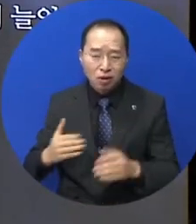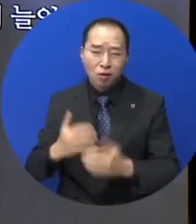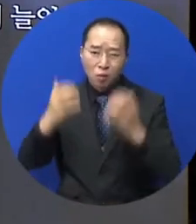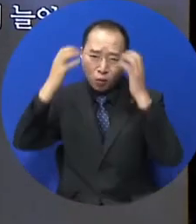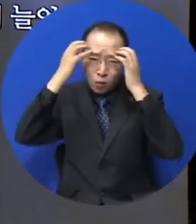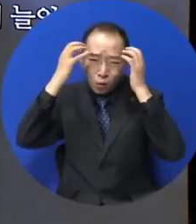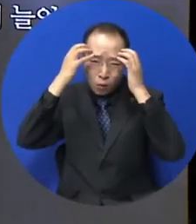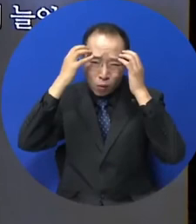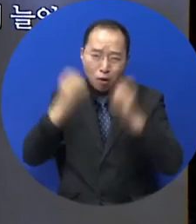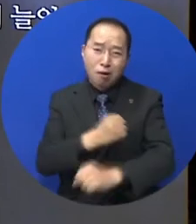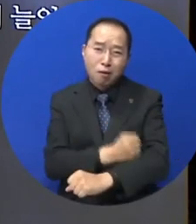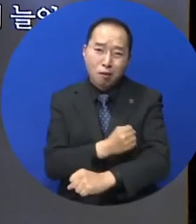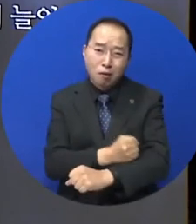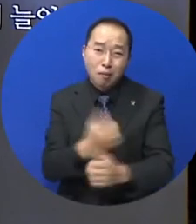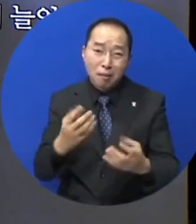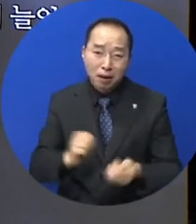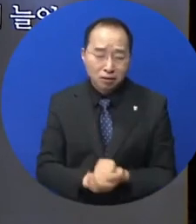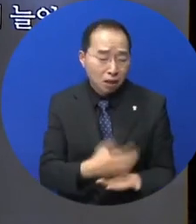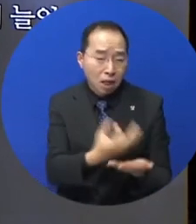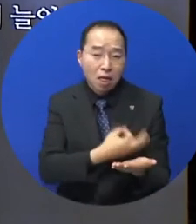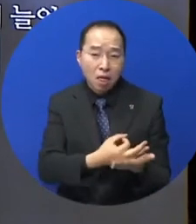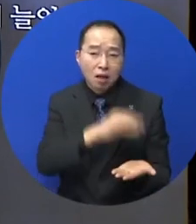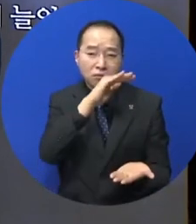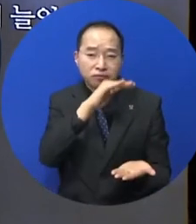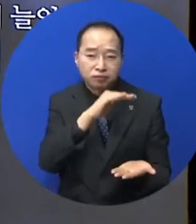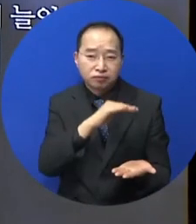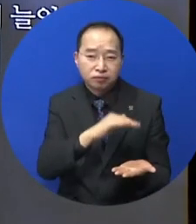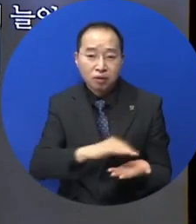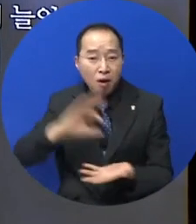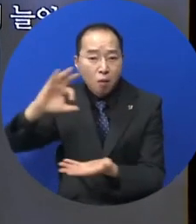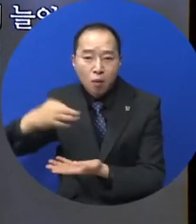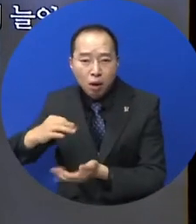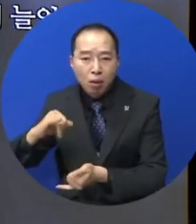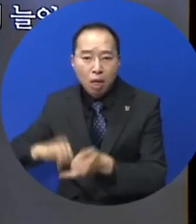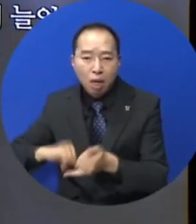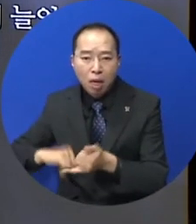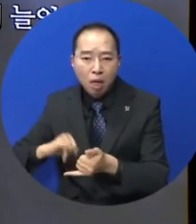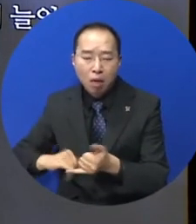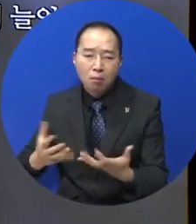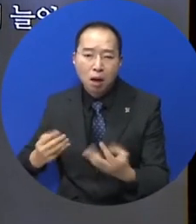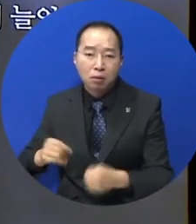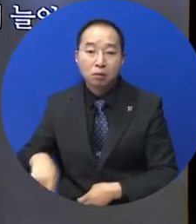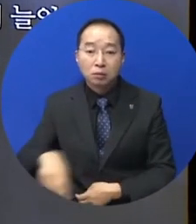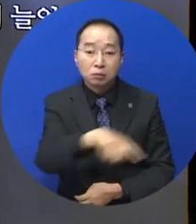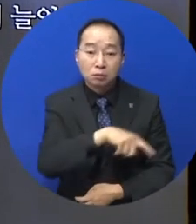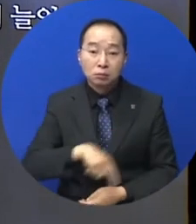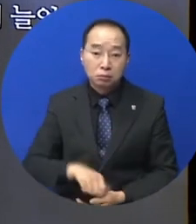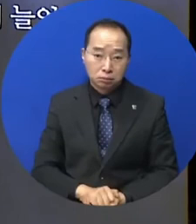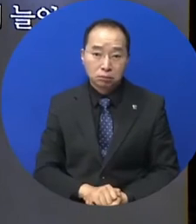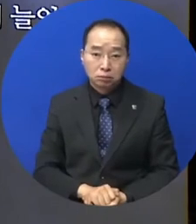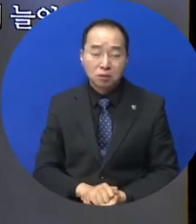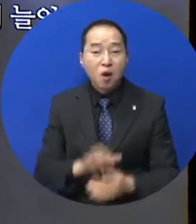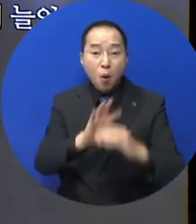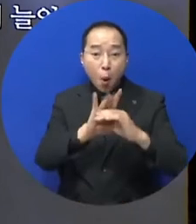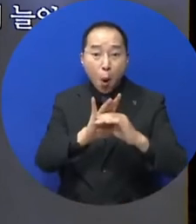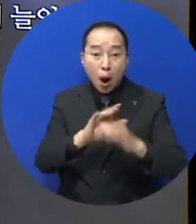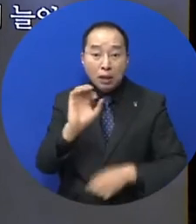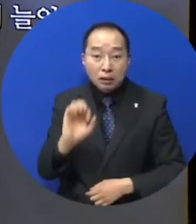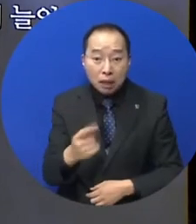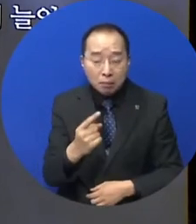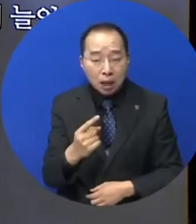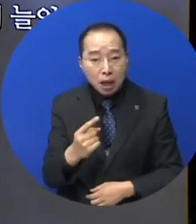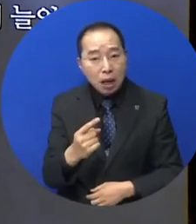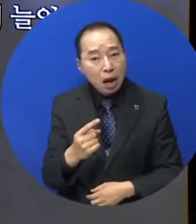많으셨죠? 매출은 줄고 월급은 제대로 못 받는 사람들이 늘었습니다. 코로나 때문에